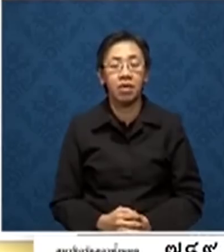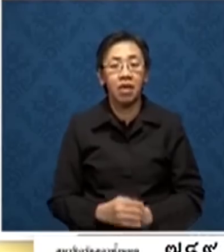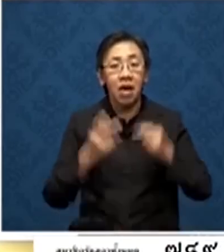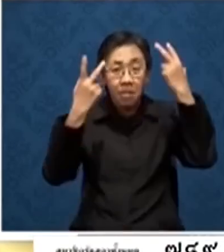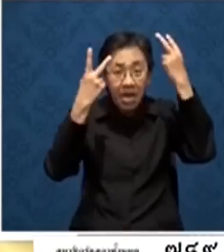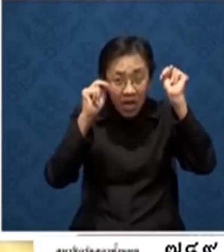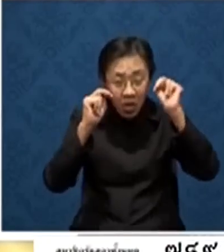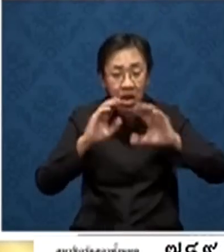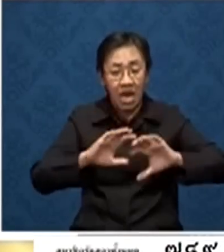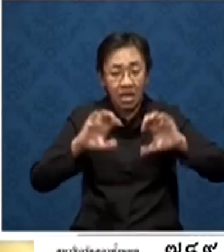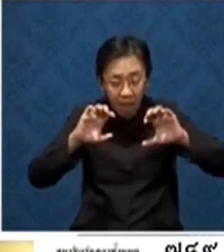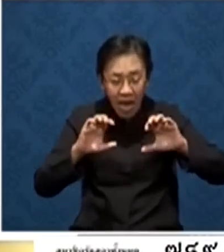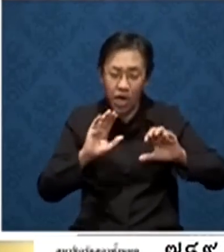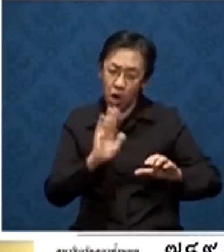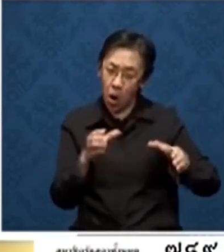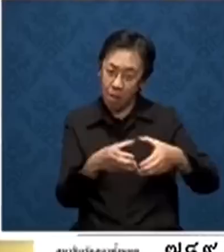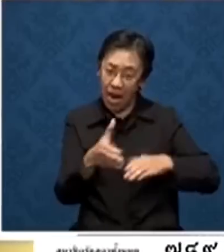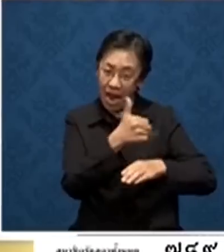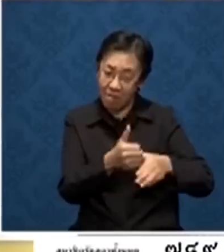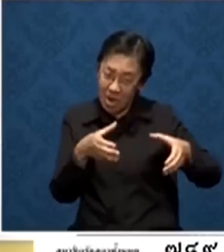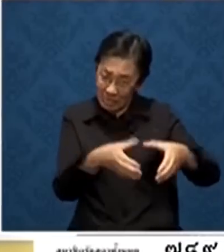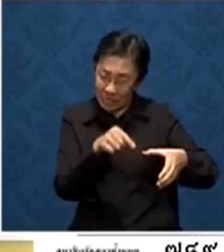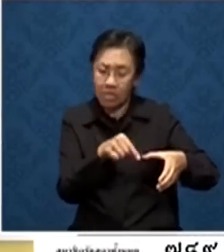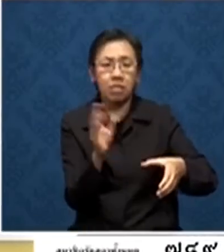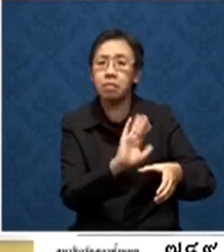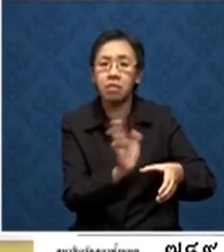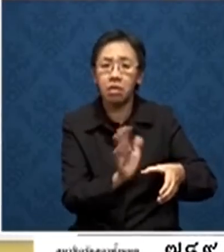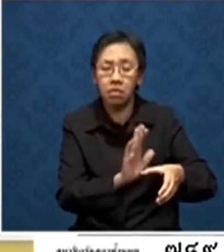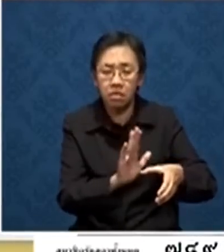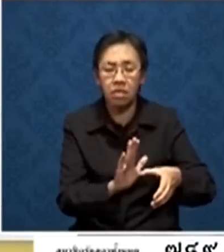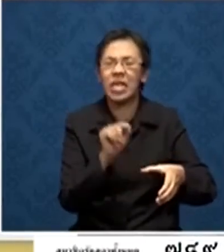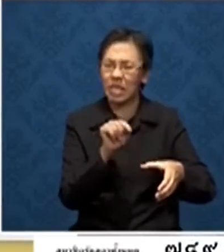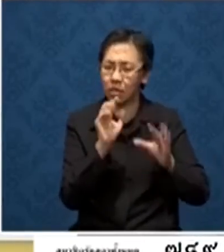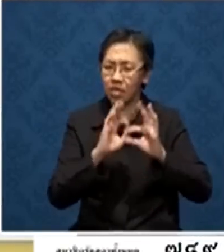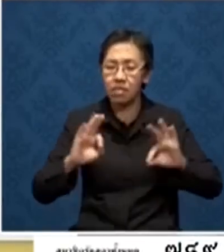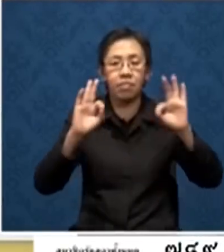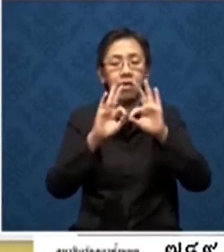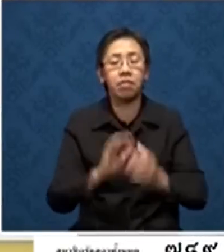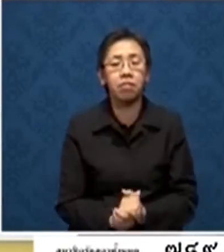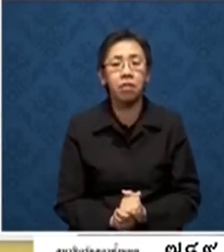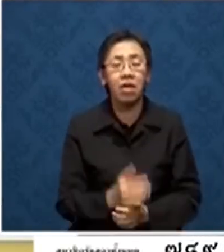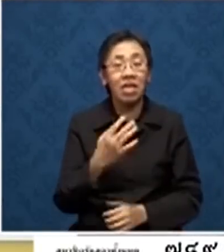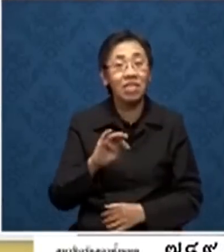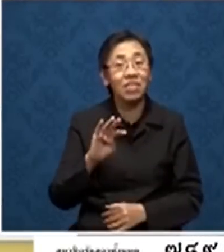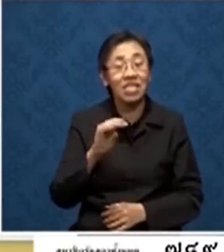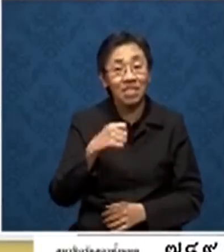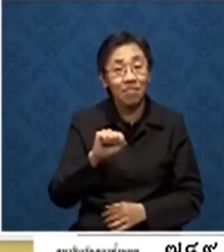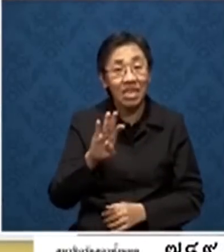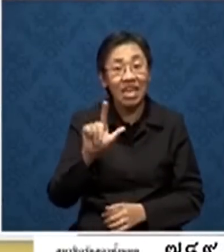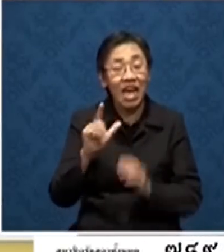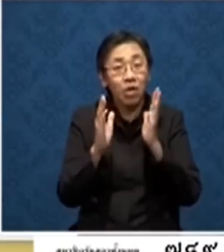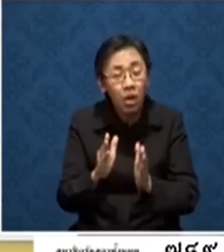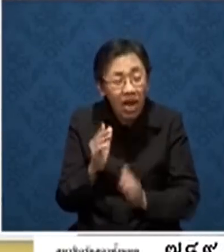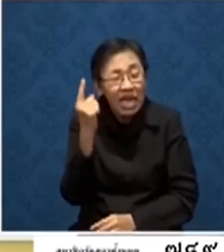หรือเป็นรัฐบาลของพรรคใดพรรคหนึ่งอันนี้สำคัญที่สุดครับ14ล้านเสียงไม่ถึง 20%ครับ